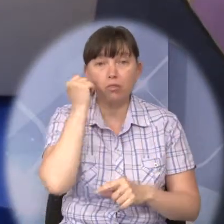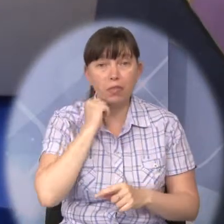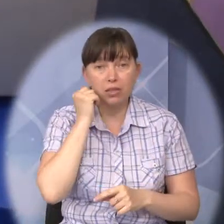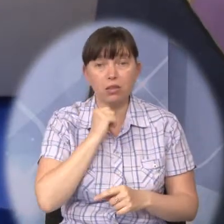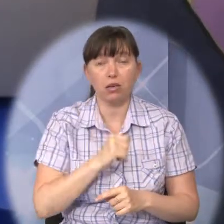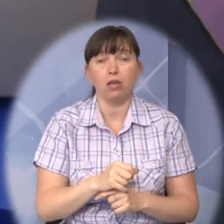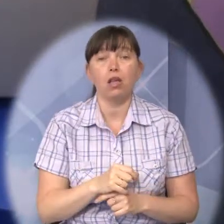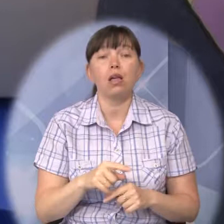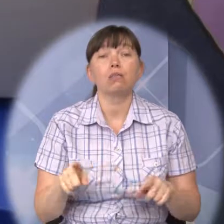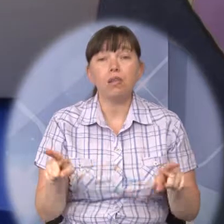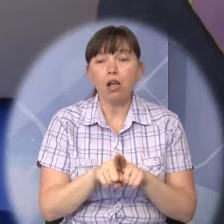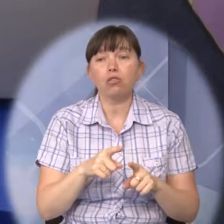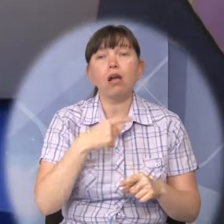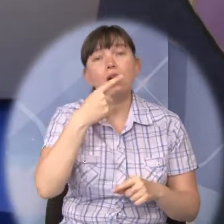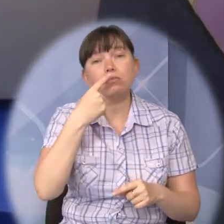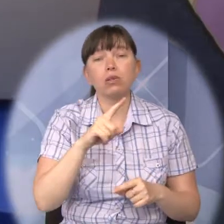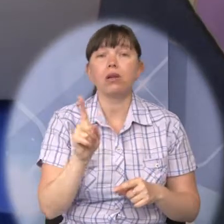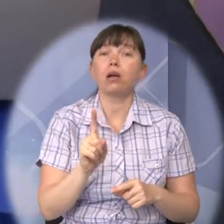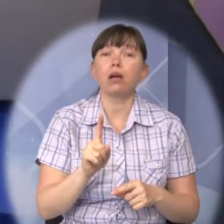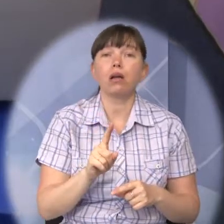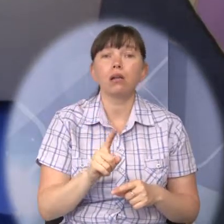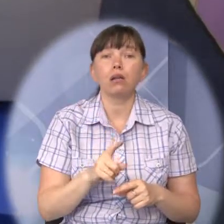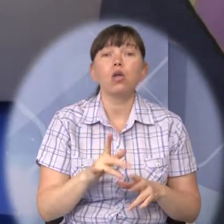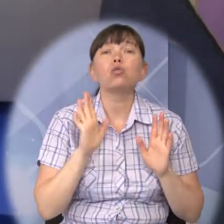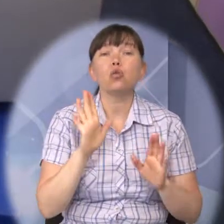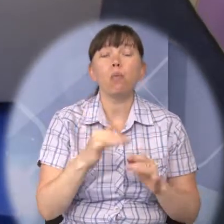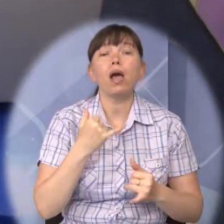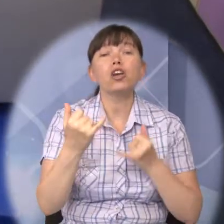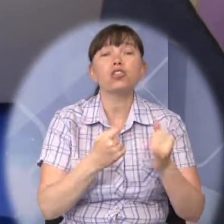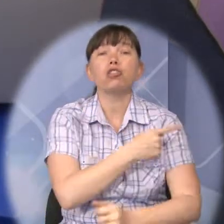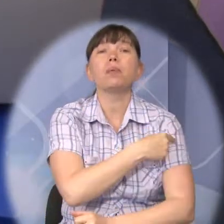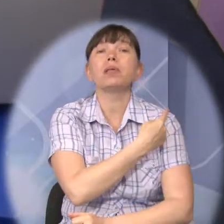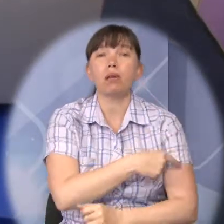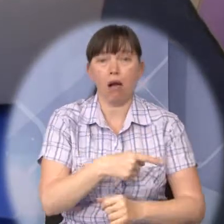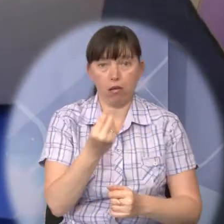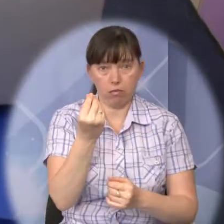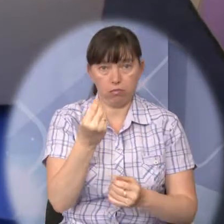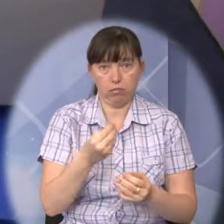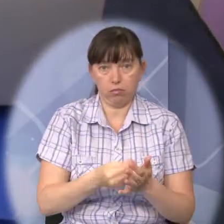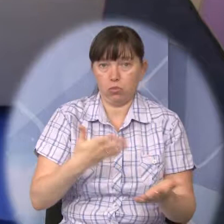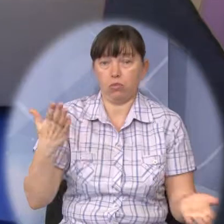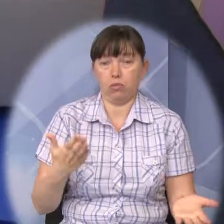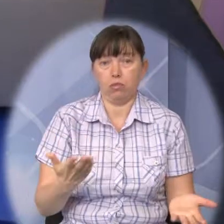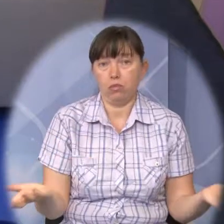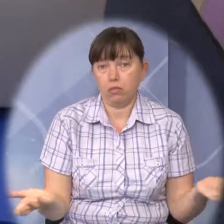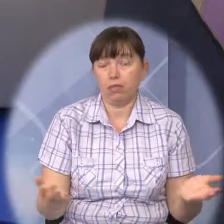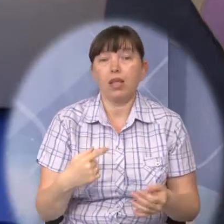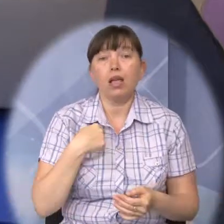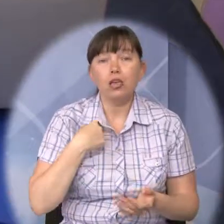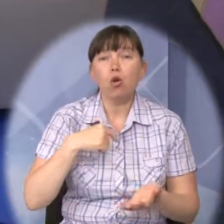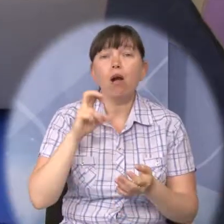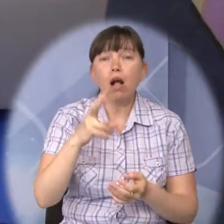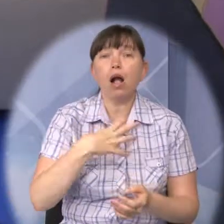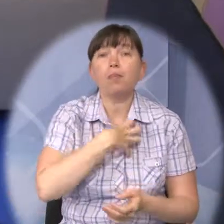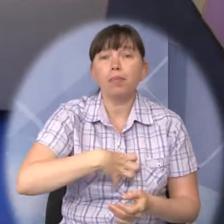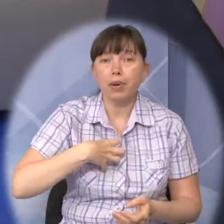dar așa s-a exprimat primarul de Chimăuți că numai îngrijirile medicale cât mă costă. Adică eu particip ca primărie,